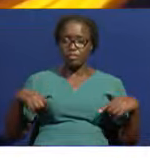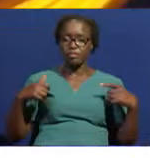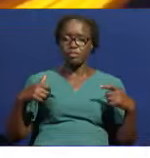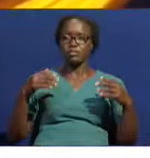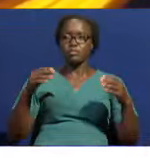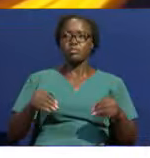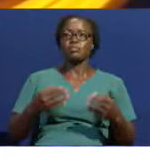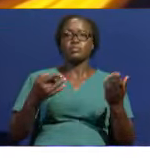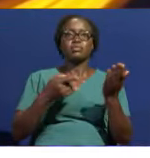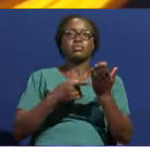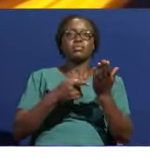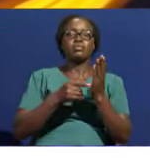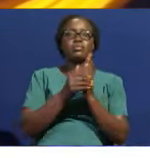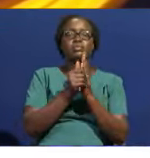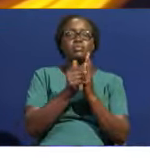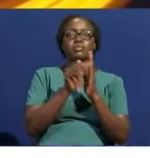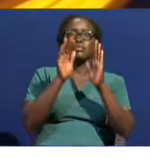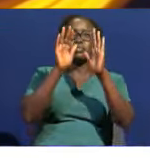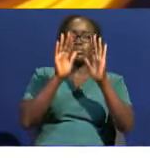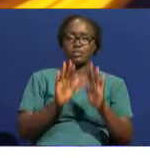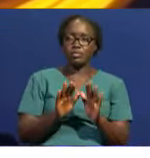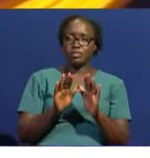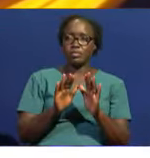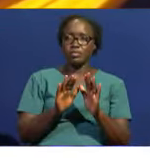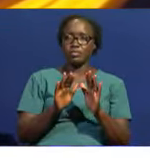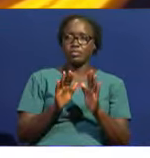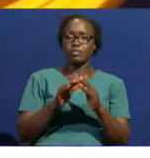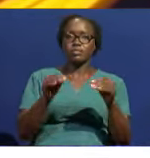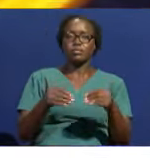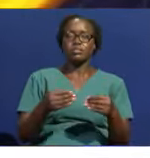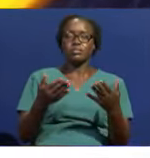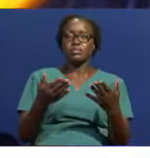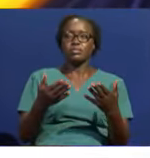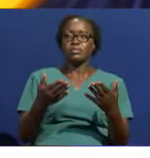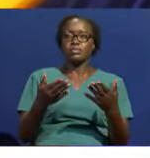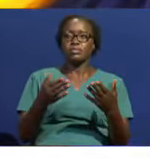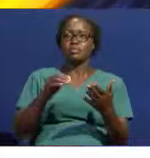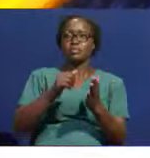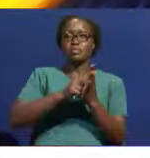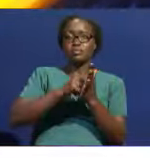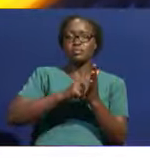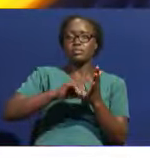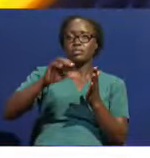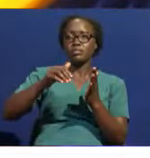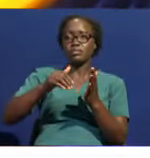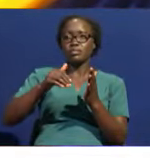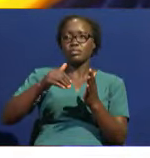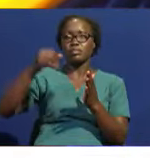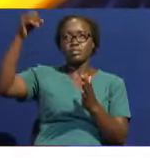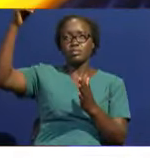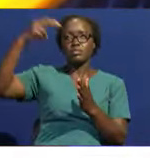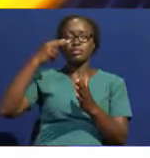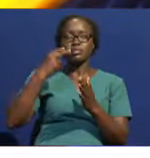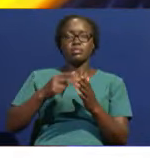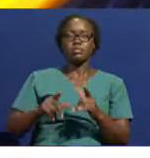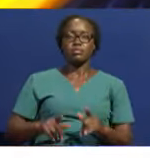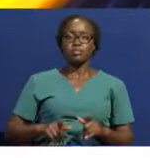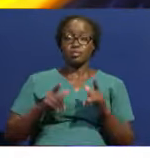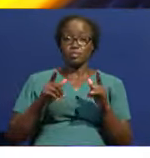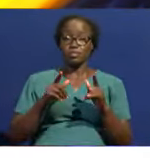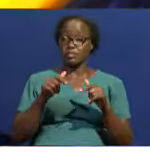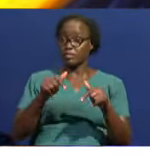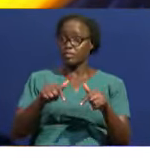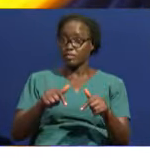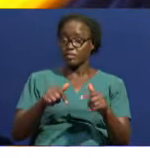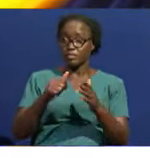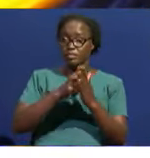to provide the technical expertise necessary to bring Makueni County's energy vision to life. Today,